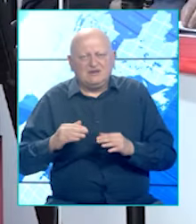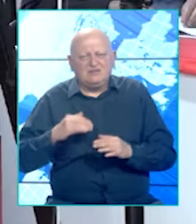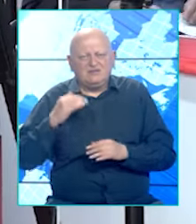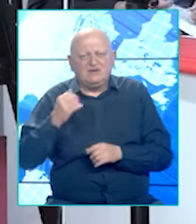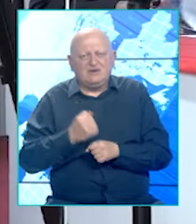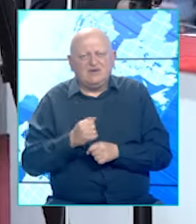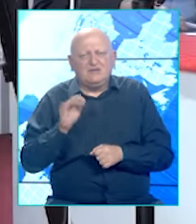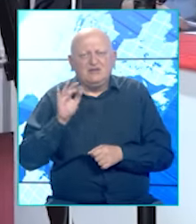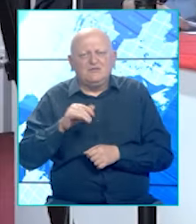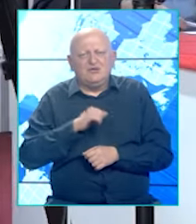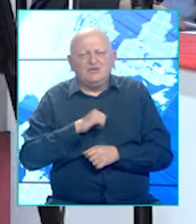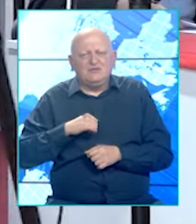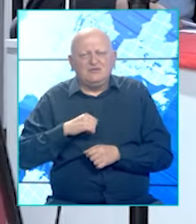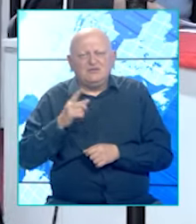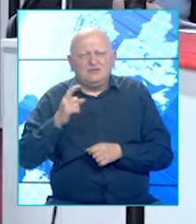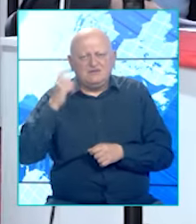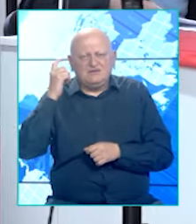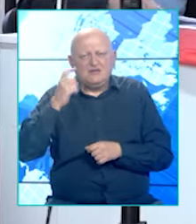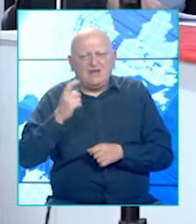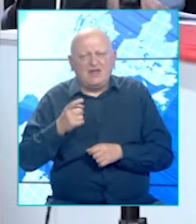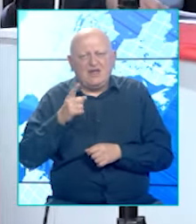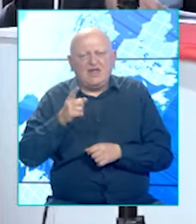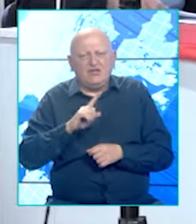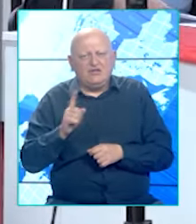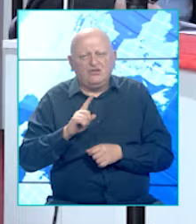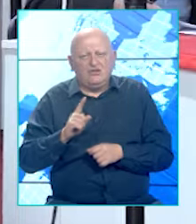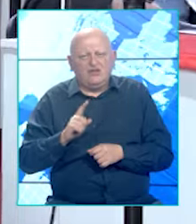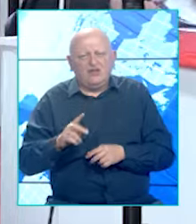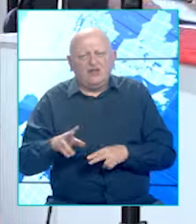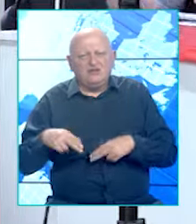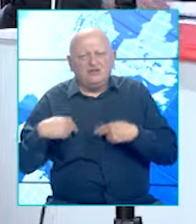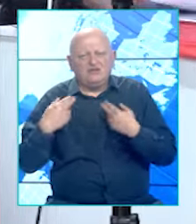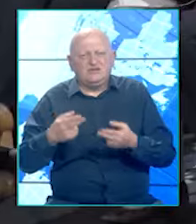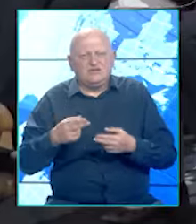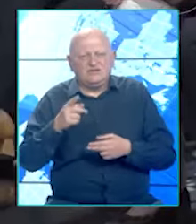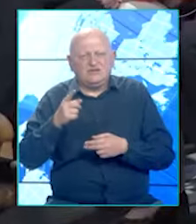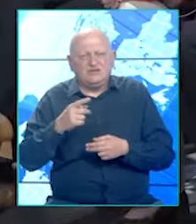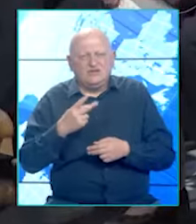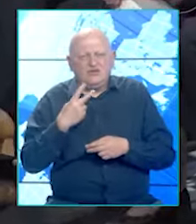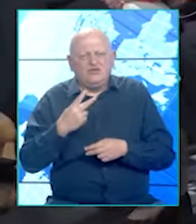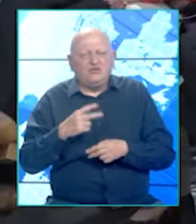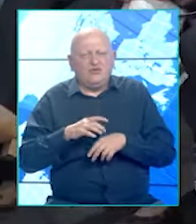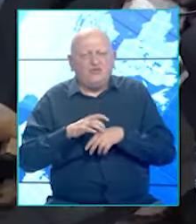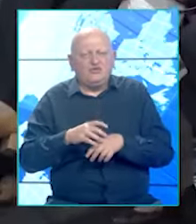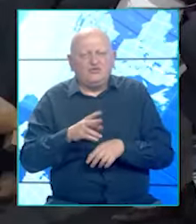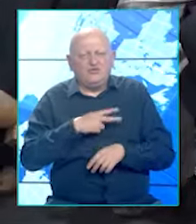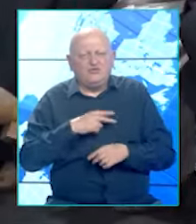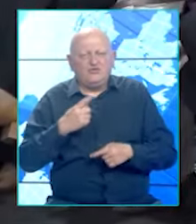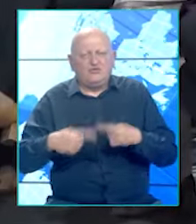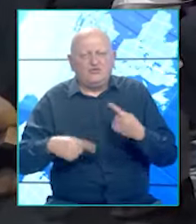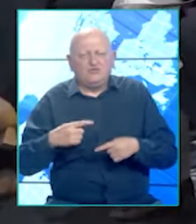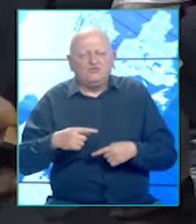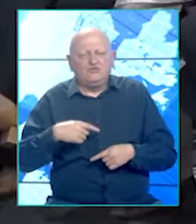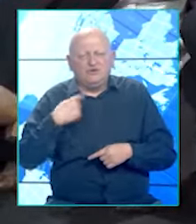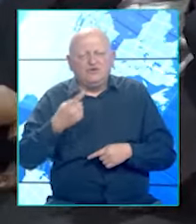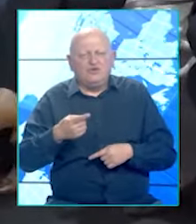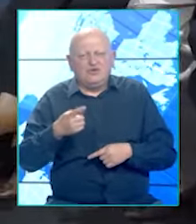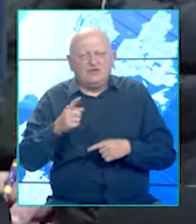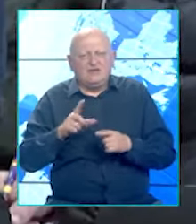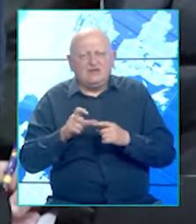na republičkoj razini radili protiv interesa njegove partije, ali da neće biti revanšizma jer on vodi odgovornu